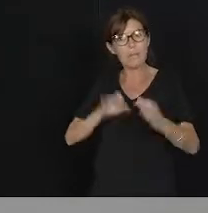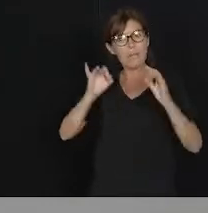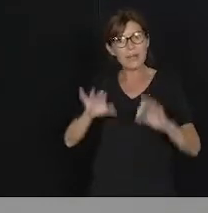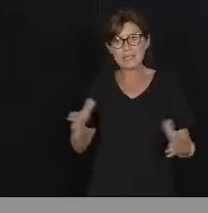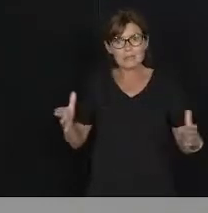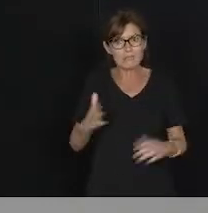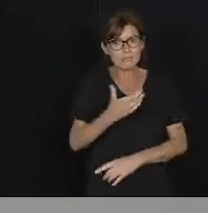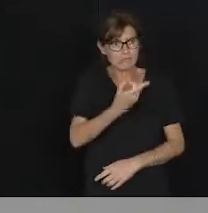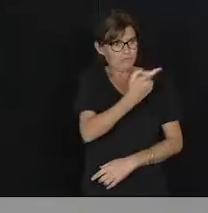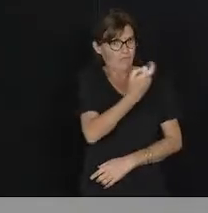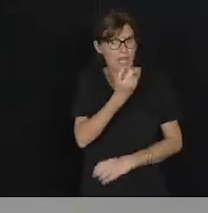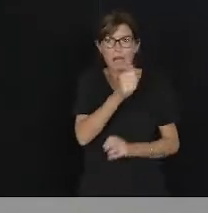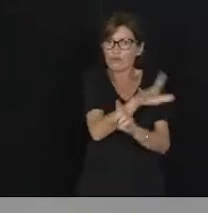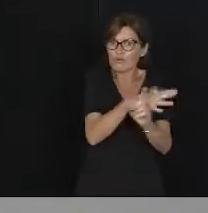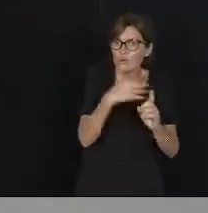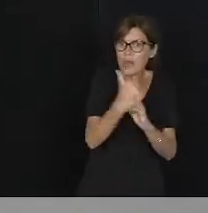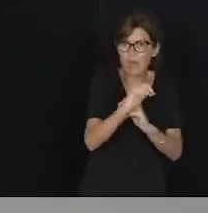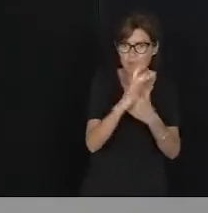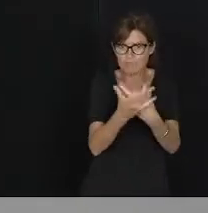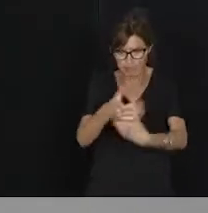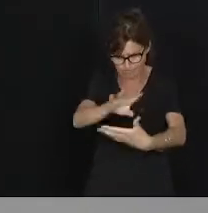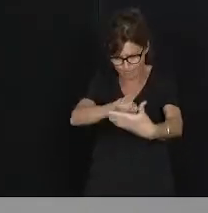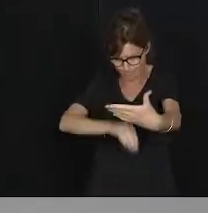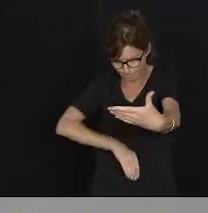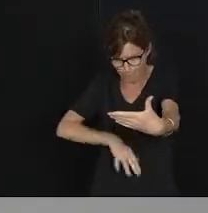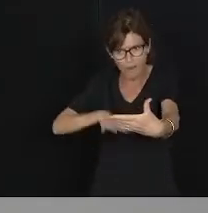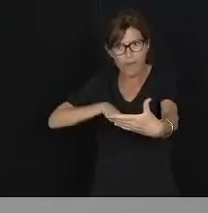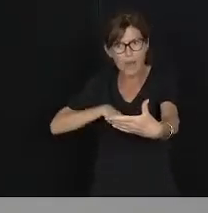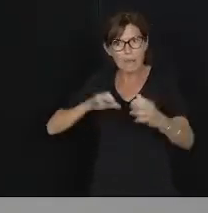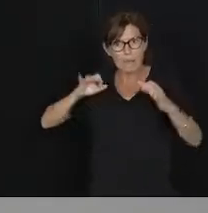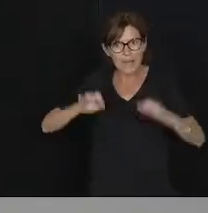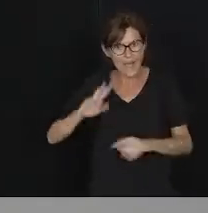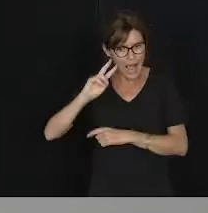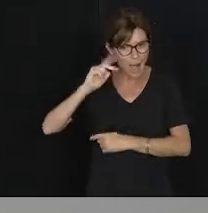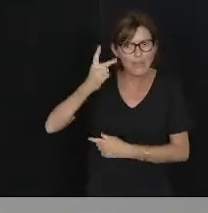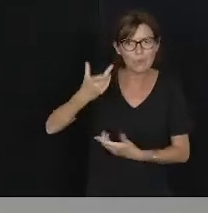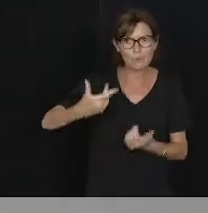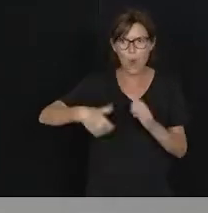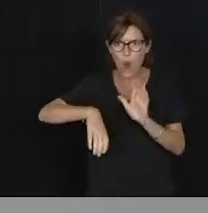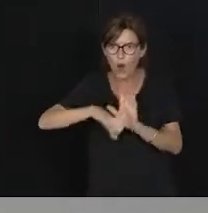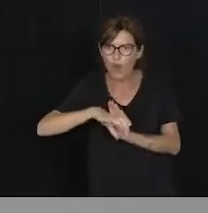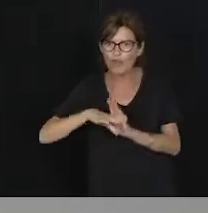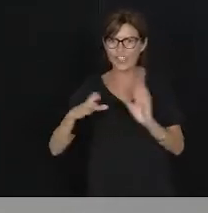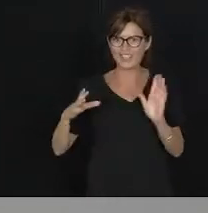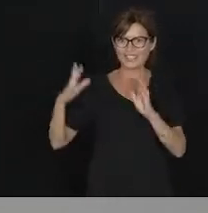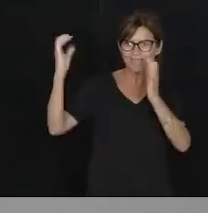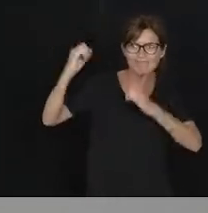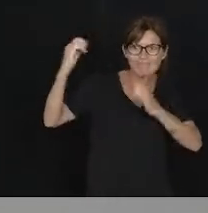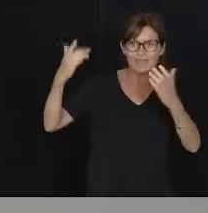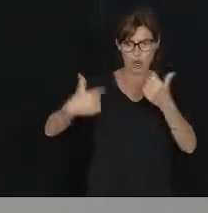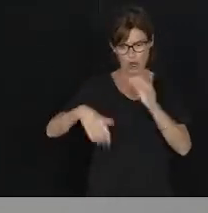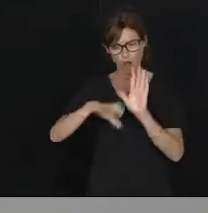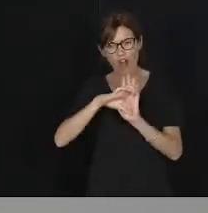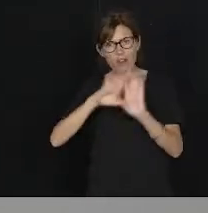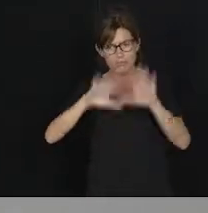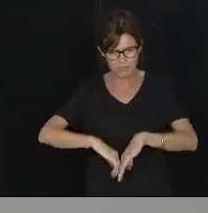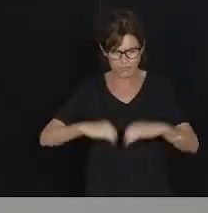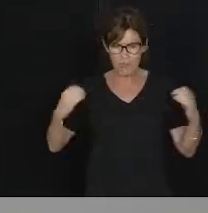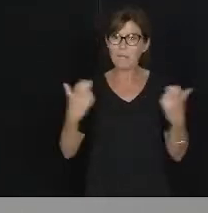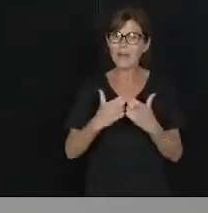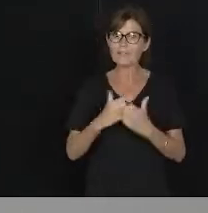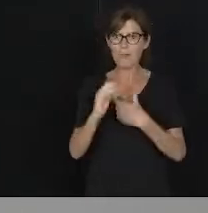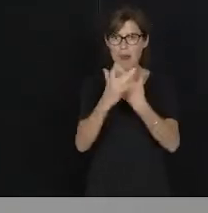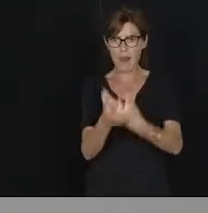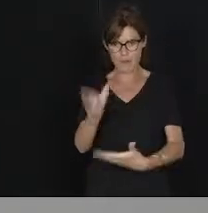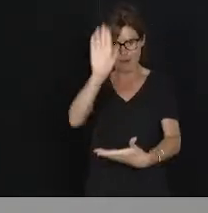sociale, c'est un cérémonial qui répond à des gestes, à des habitudes, à des codes convenus. Et parmi ces codes,